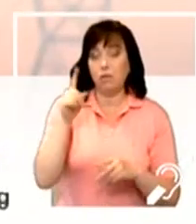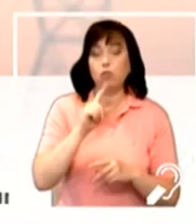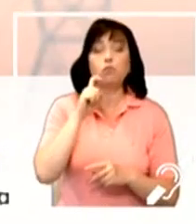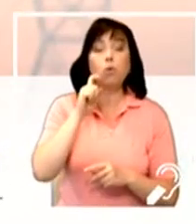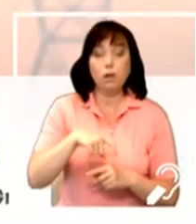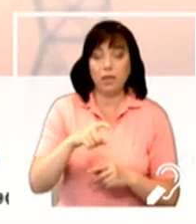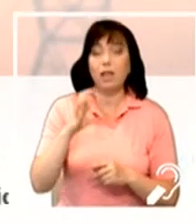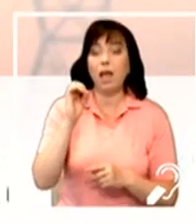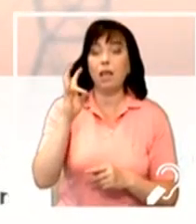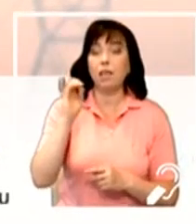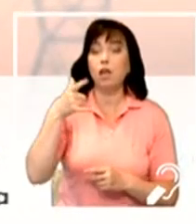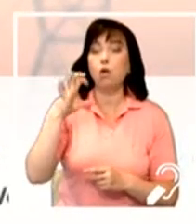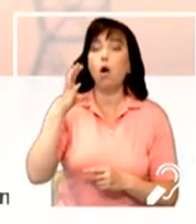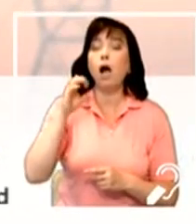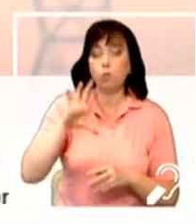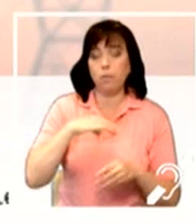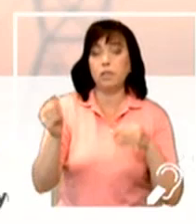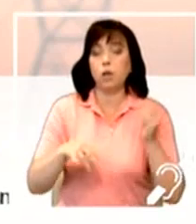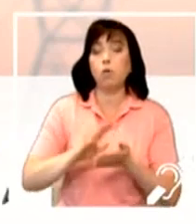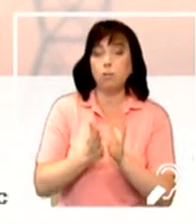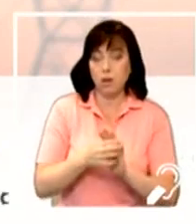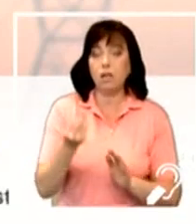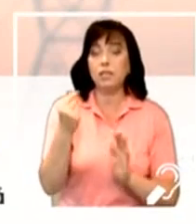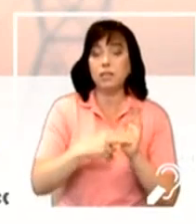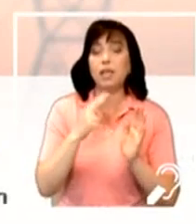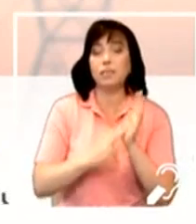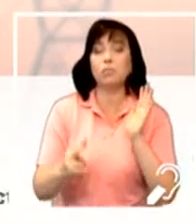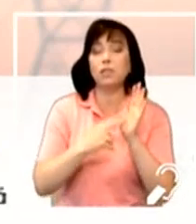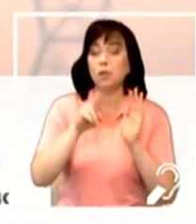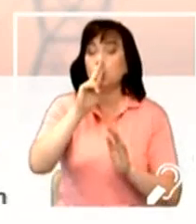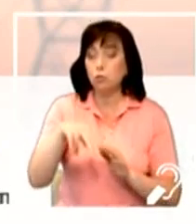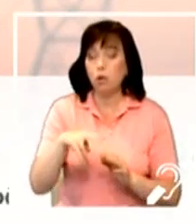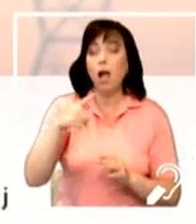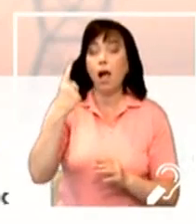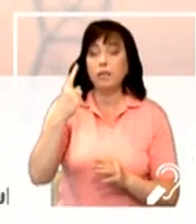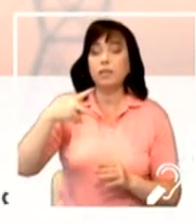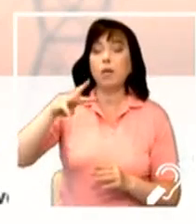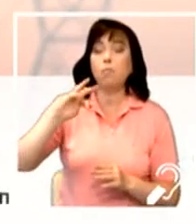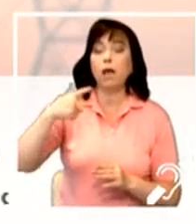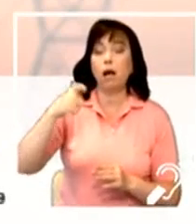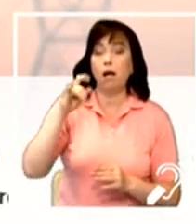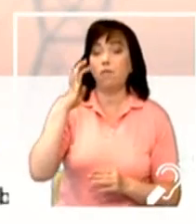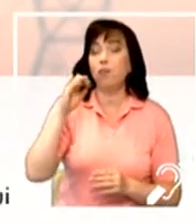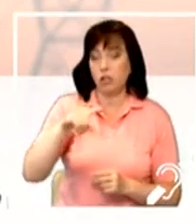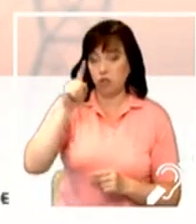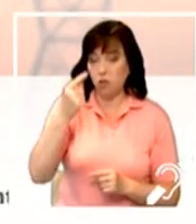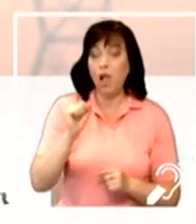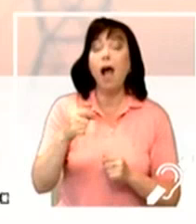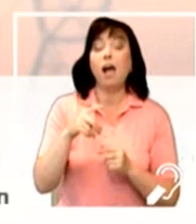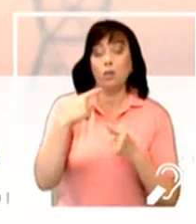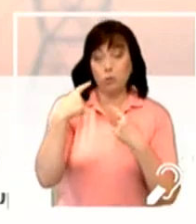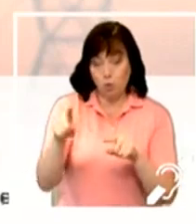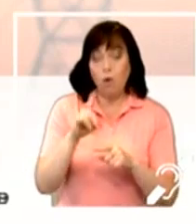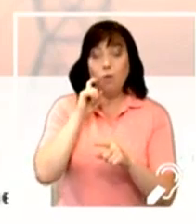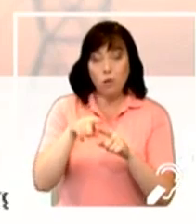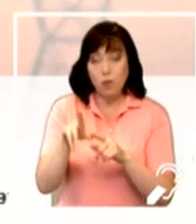ucraineană Energoatom s-a încheiat un contract la prețul de 77 de dolari megavatul oră. De la celălalt operator ucrainean,